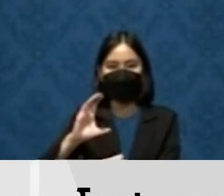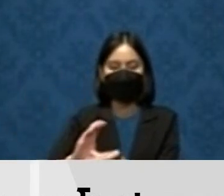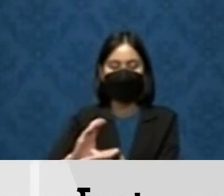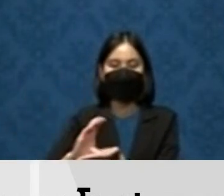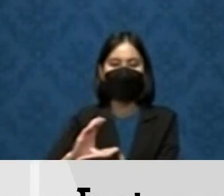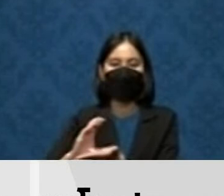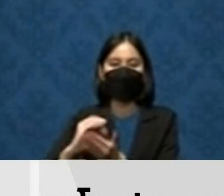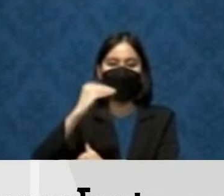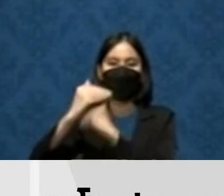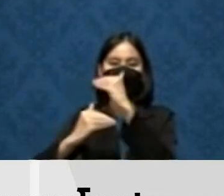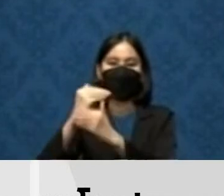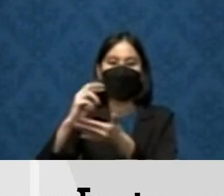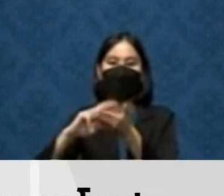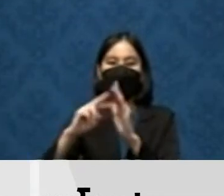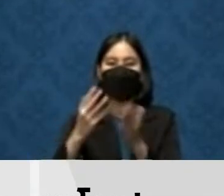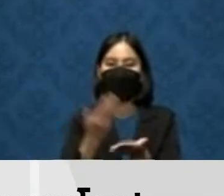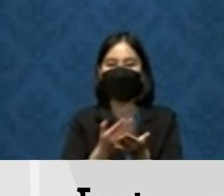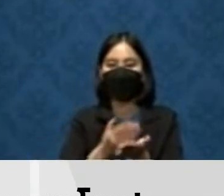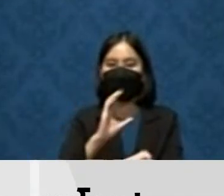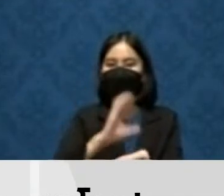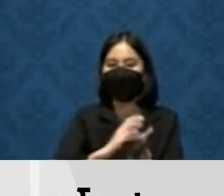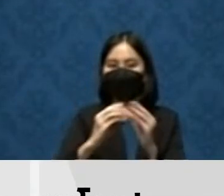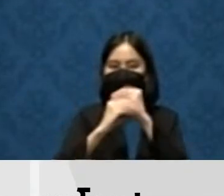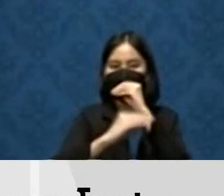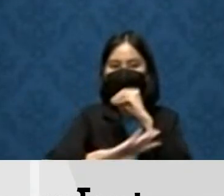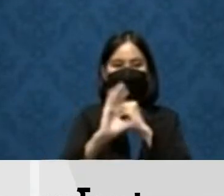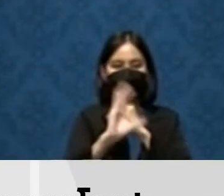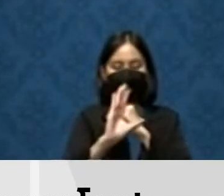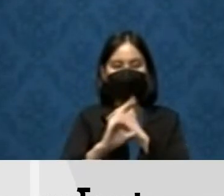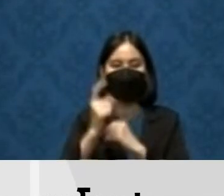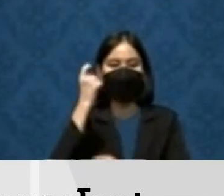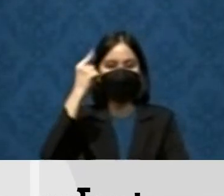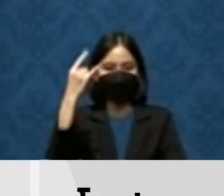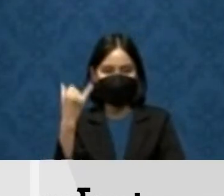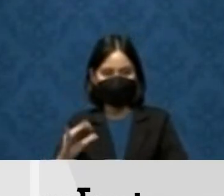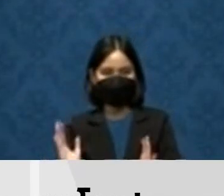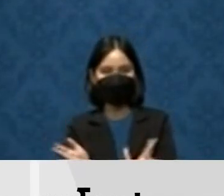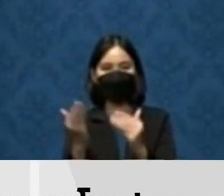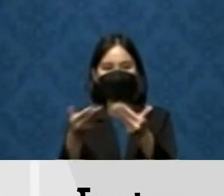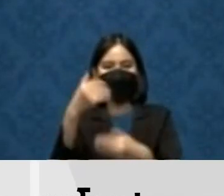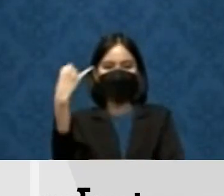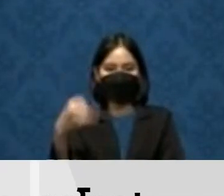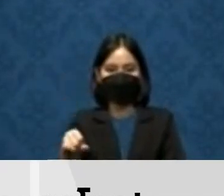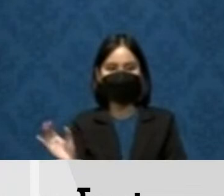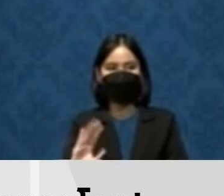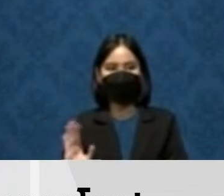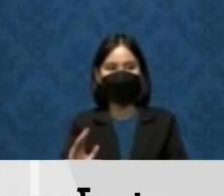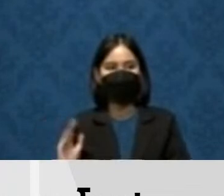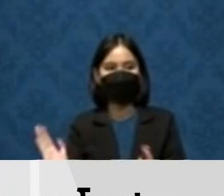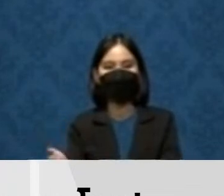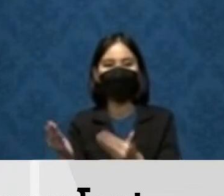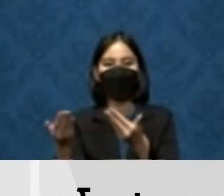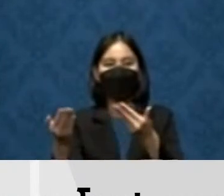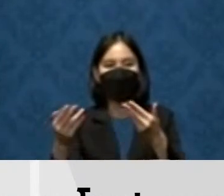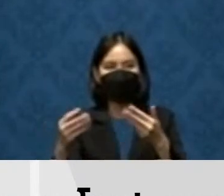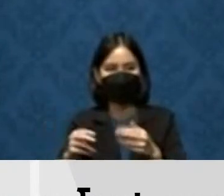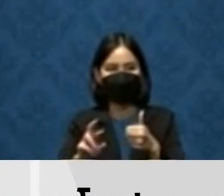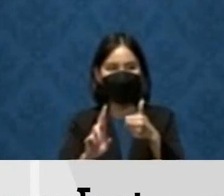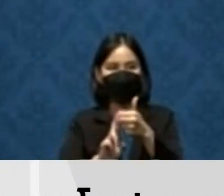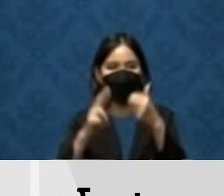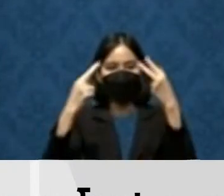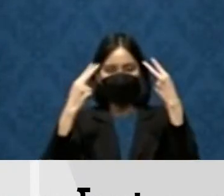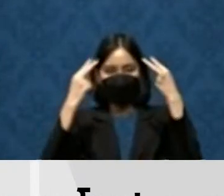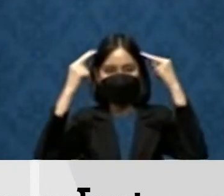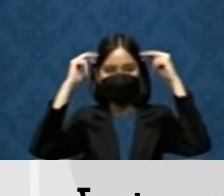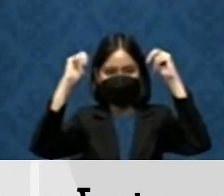านไม่ใช่เงินของกสทช.แต่มันมาจาก แล้วทั้งหมดนี้มันเงินป้อมเหรอ กองทุนวิจัยไม่เหรอ ฮะแล้วทั้งหมดนี้มันเป็นเงินป้อมเหรอ นั่นแหละสิผมงงอ๋อก็ต้องให้เครดิตคน